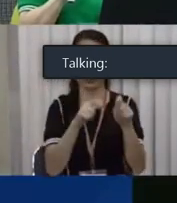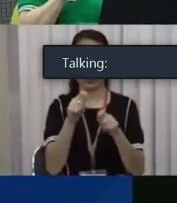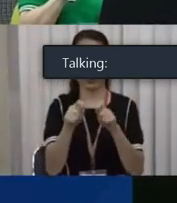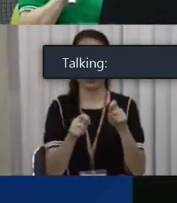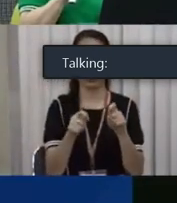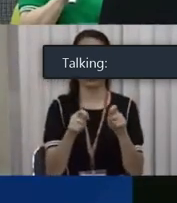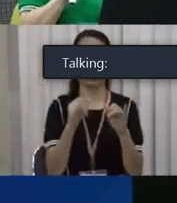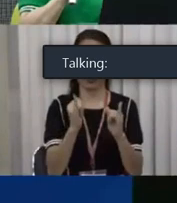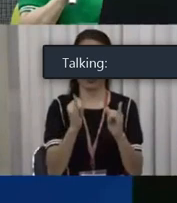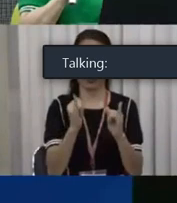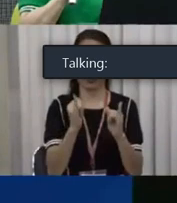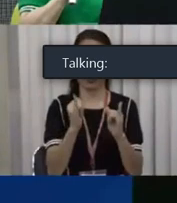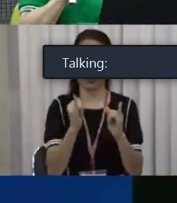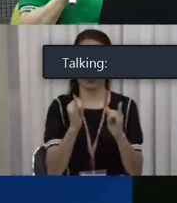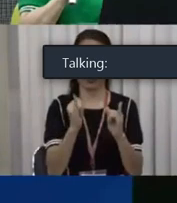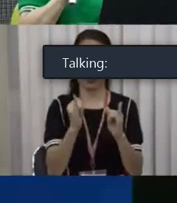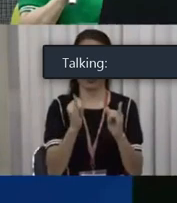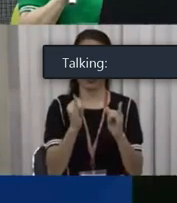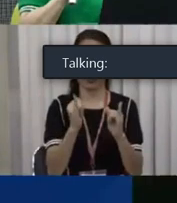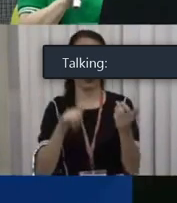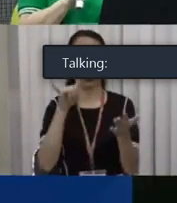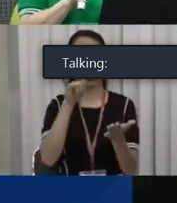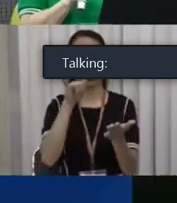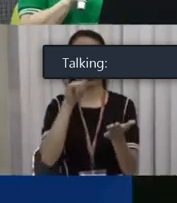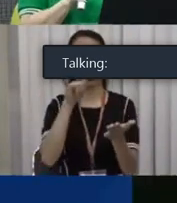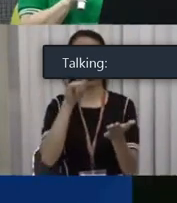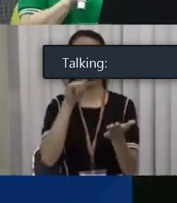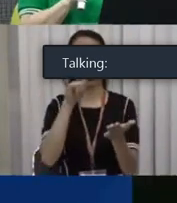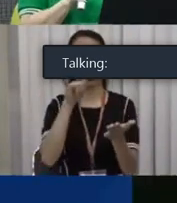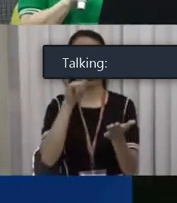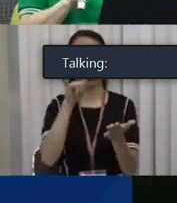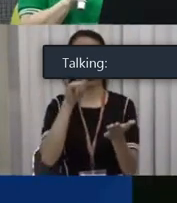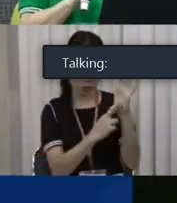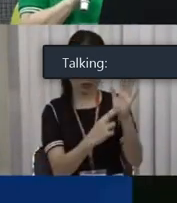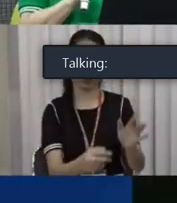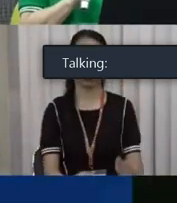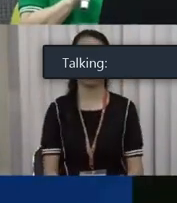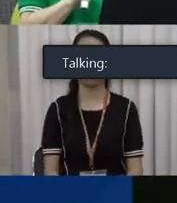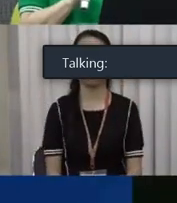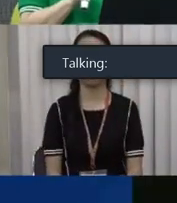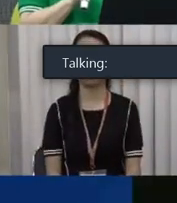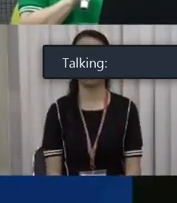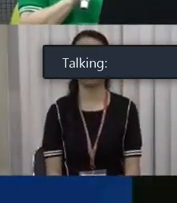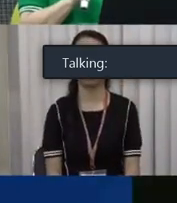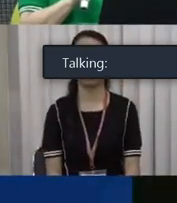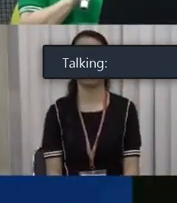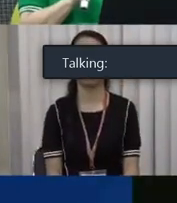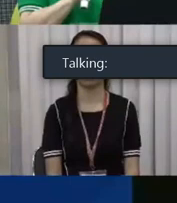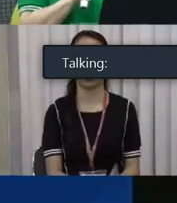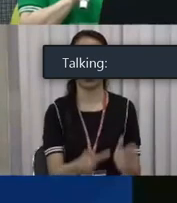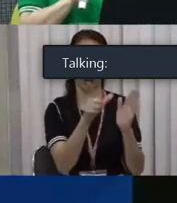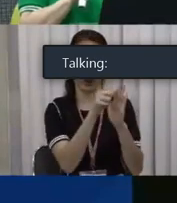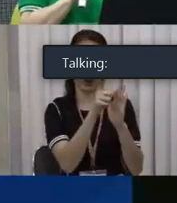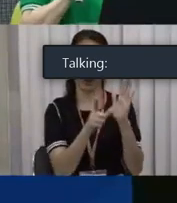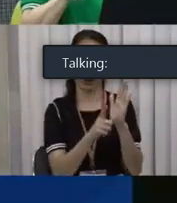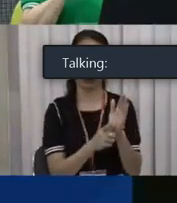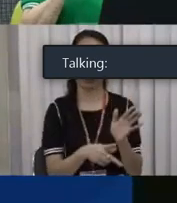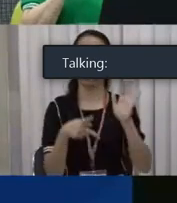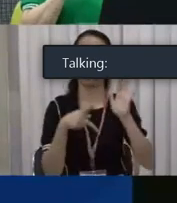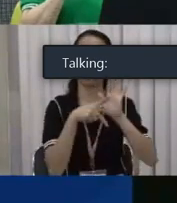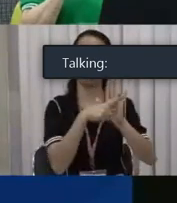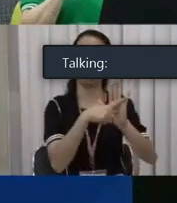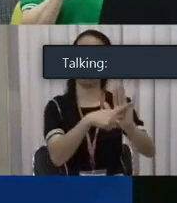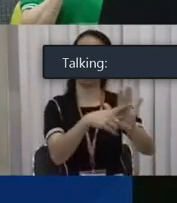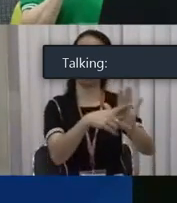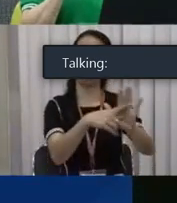kung sila ni-follow ba o unsay mando sa balaod.